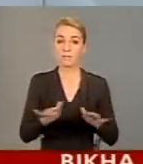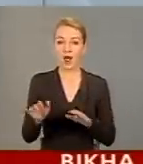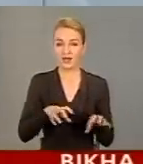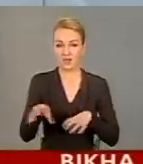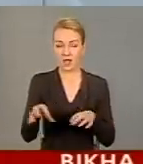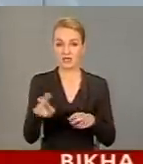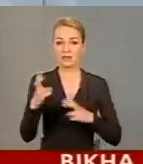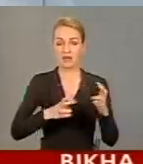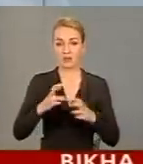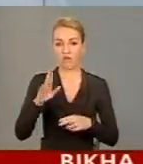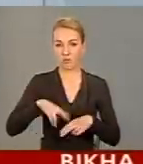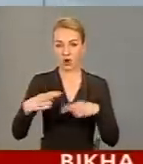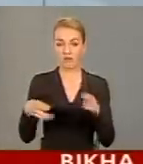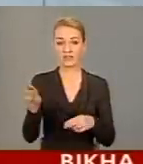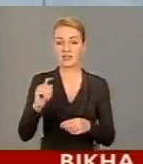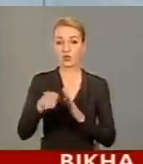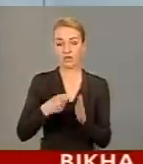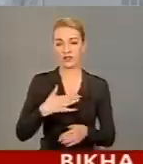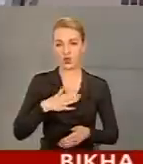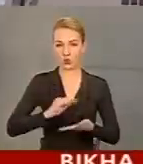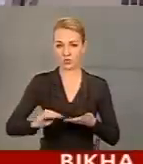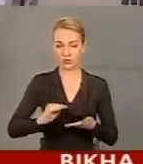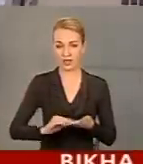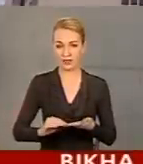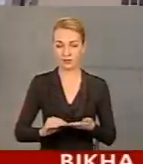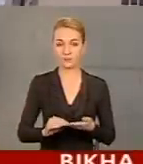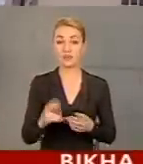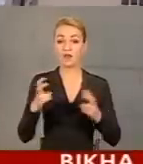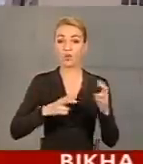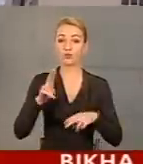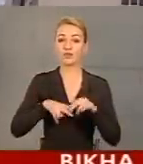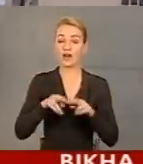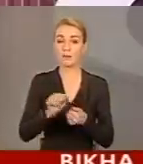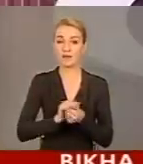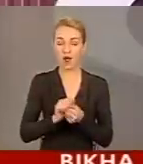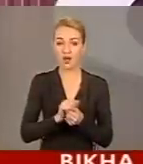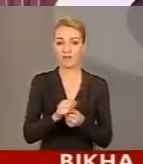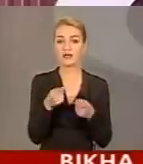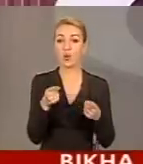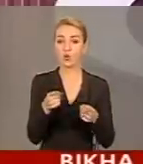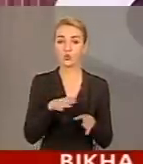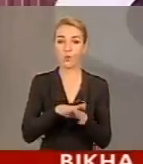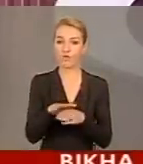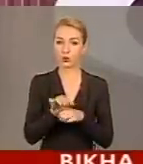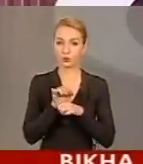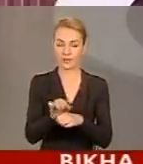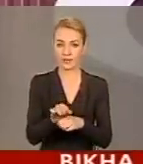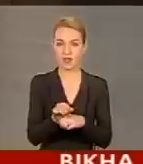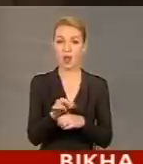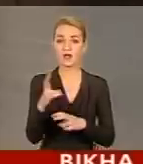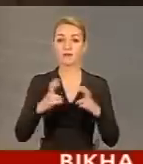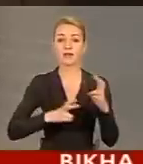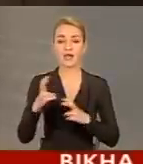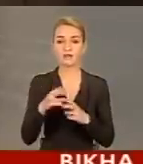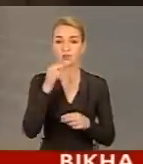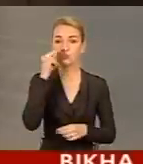боргах. Все з'ясовували наші кореспонденти. Новокаховський завод будівельних матеріалів під загрозою повного зупинення. На